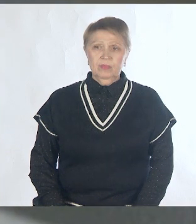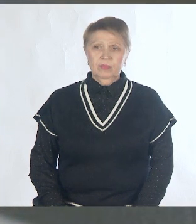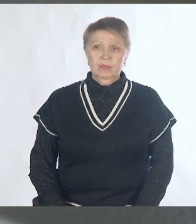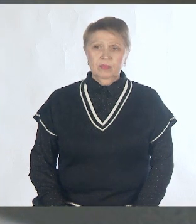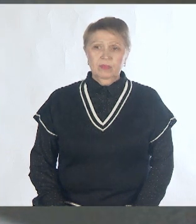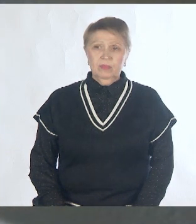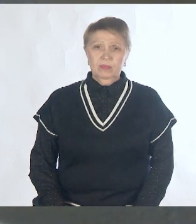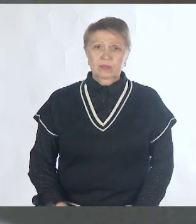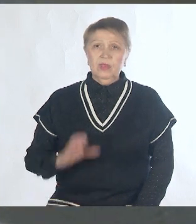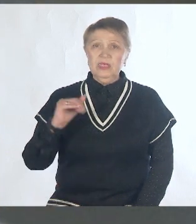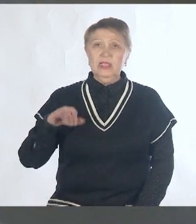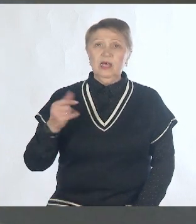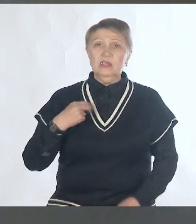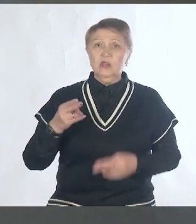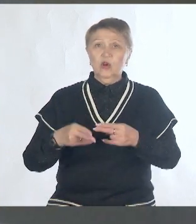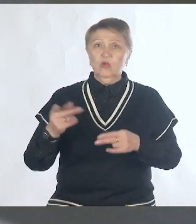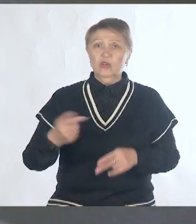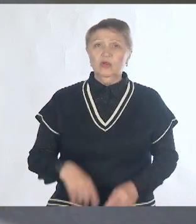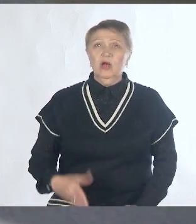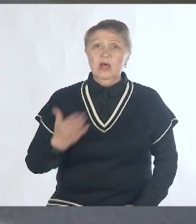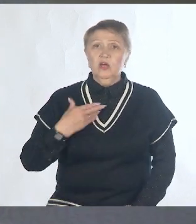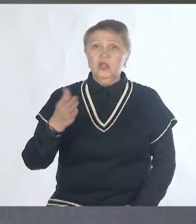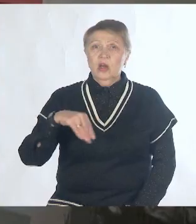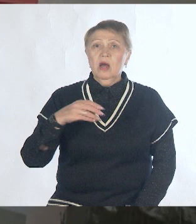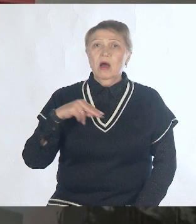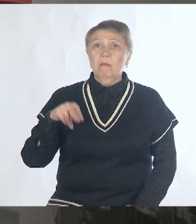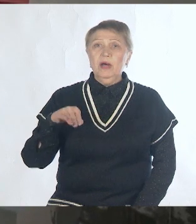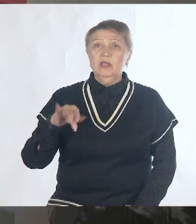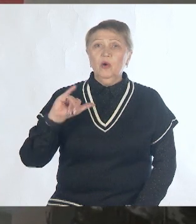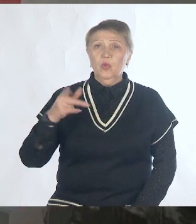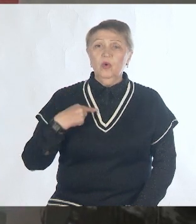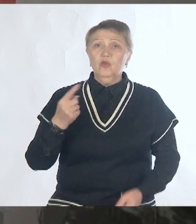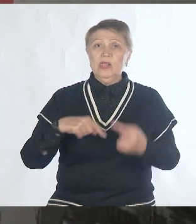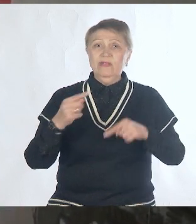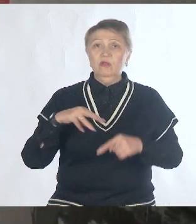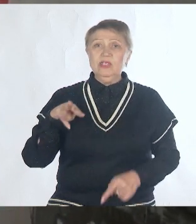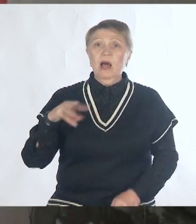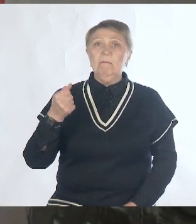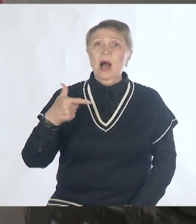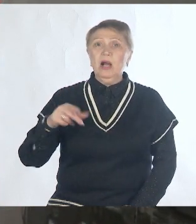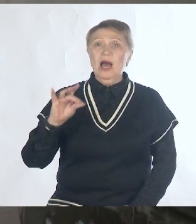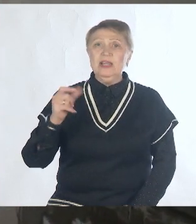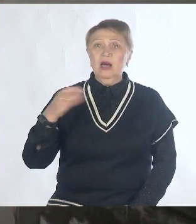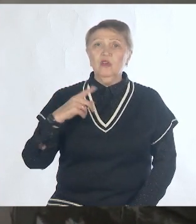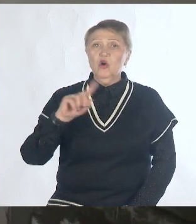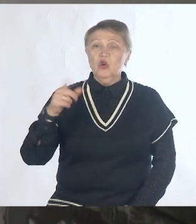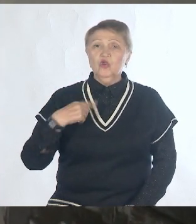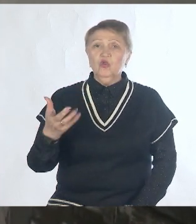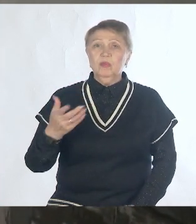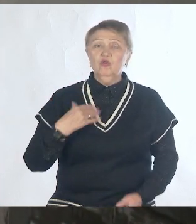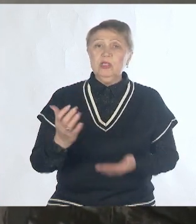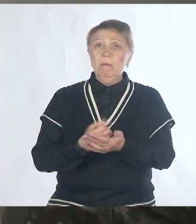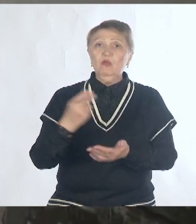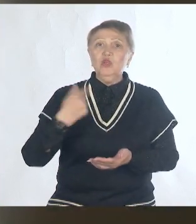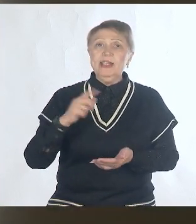остался закончил здесь наша питу и вернулся к себе в магадан для того чтобы потом получить квартиру так как он является